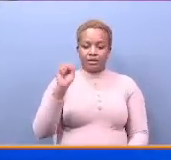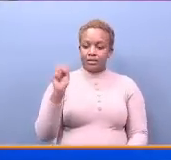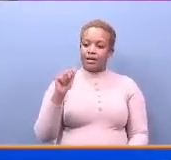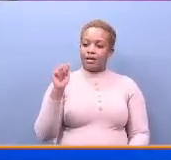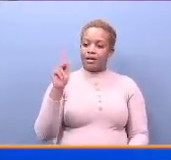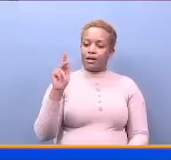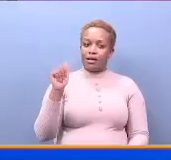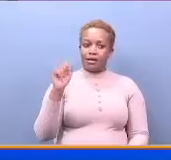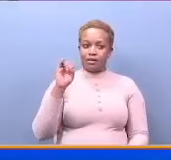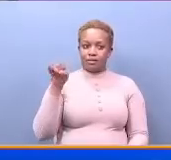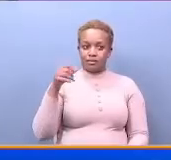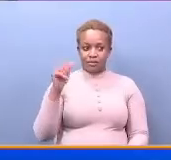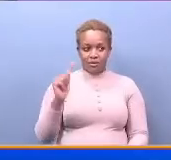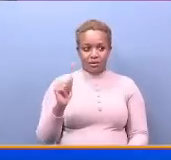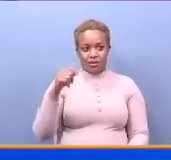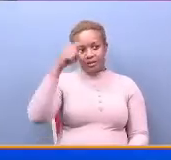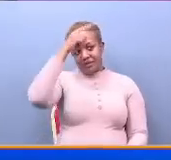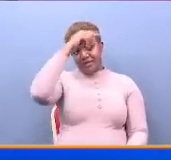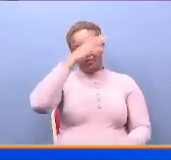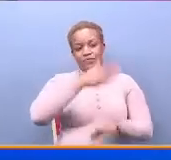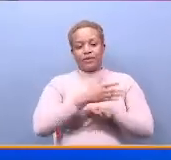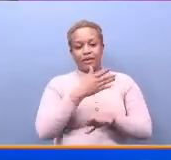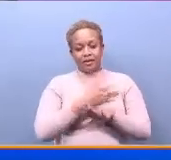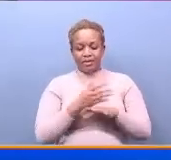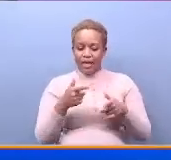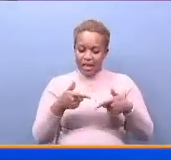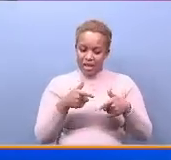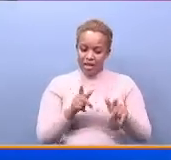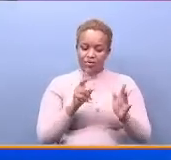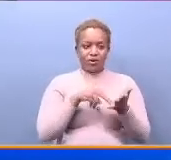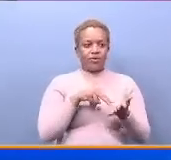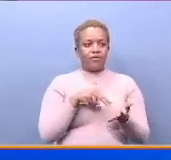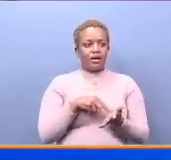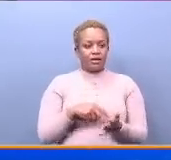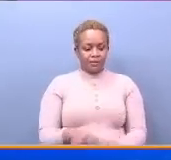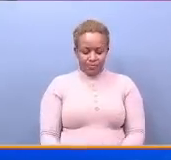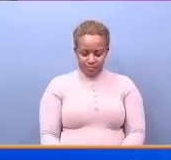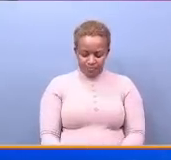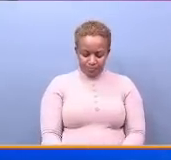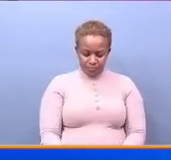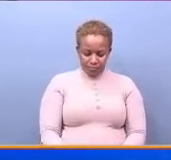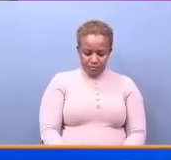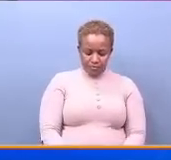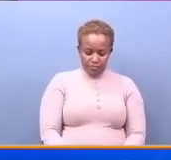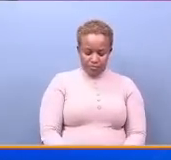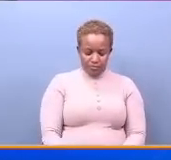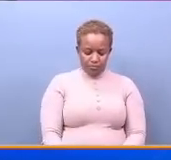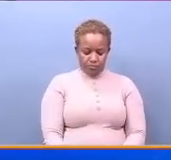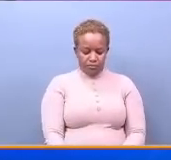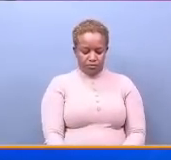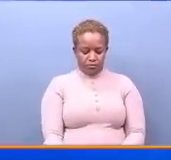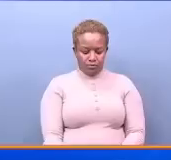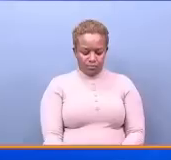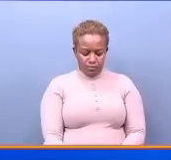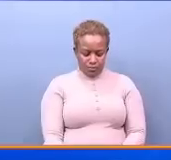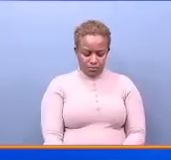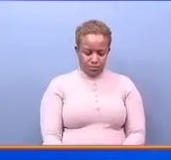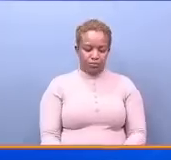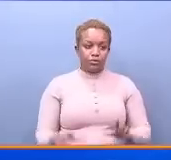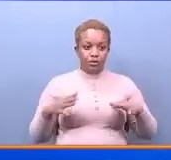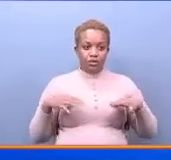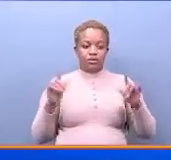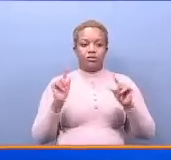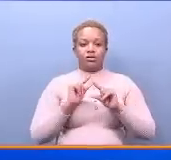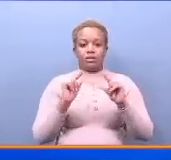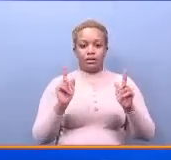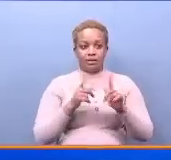kiraka. Mahakama imemruhusu asimame. Kuna mtu amemsaidia. Tutarejea katika hilo swala baada ya mapumziko ya dakika